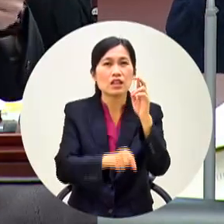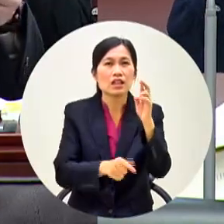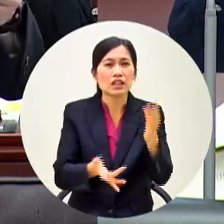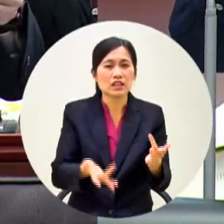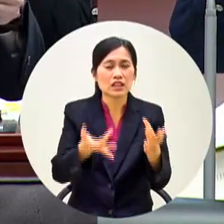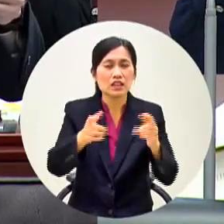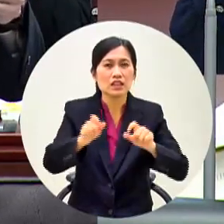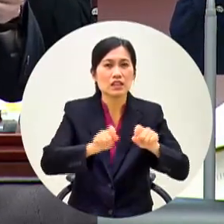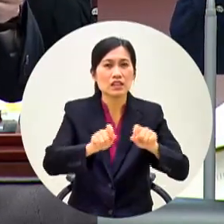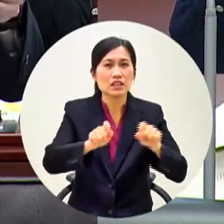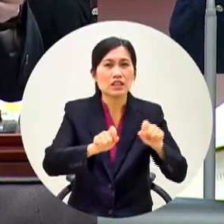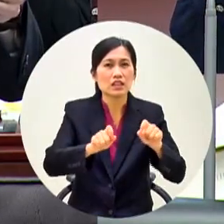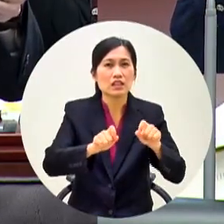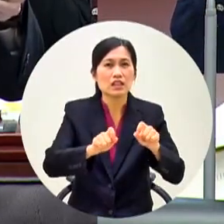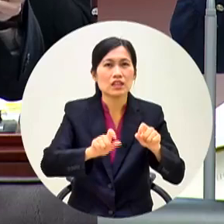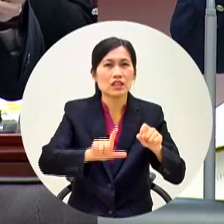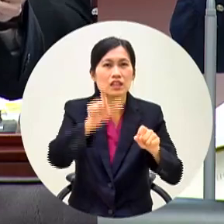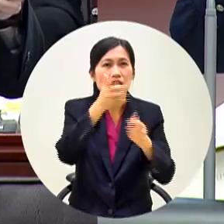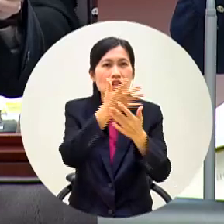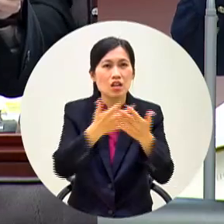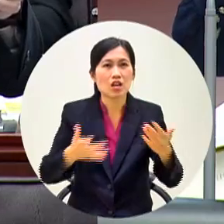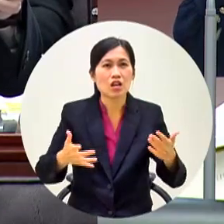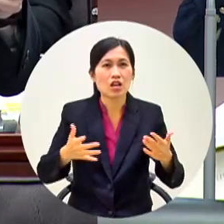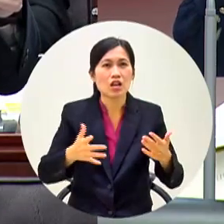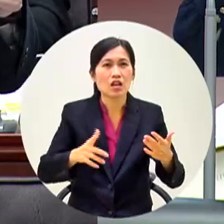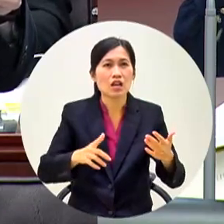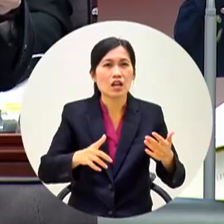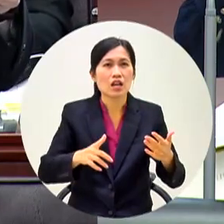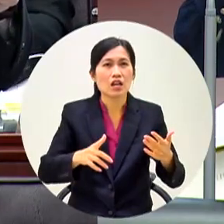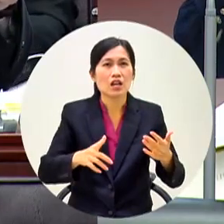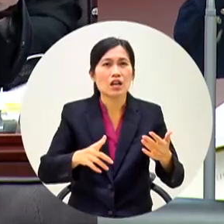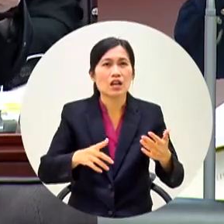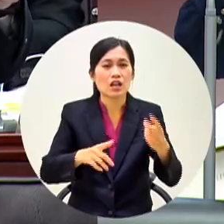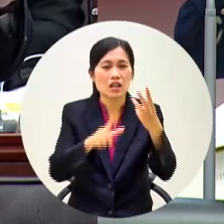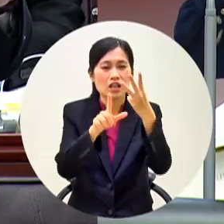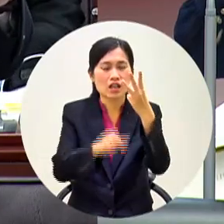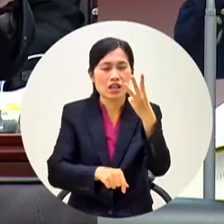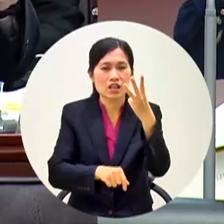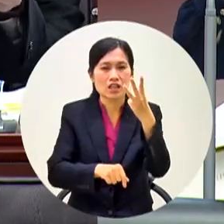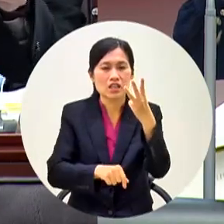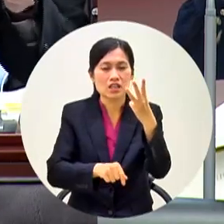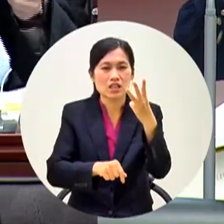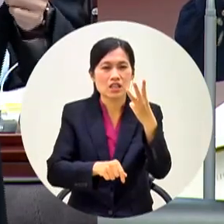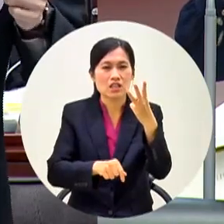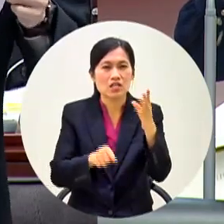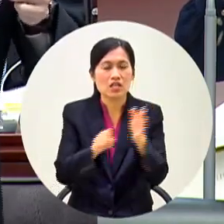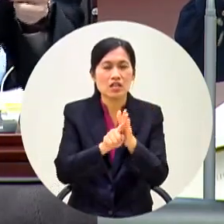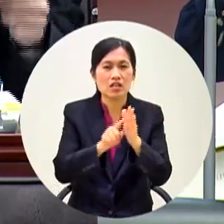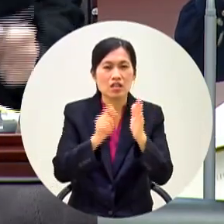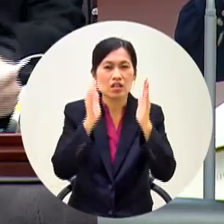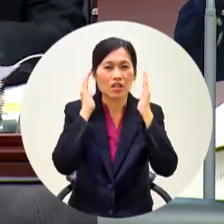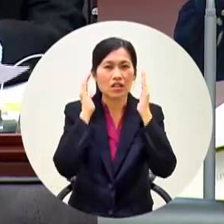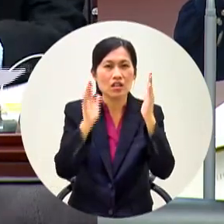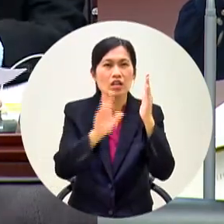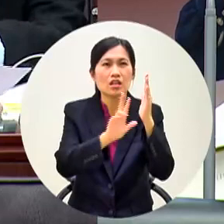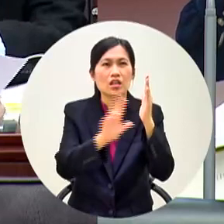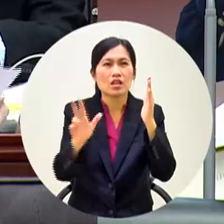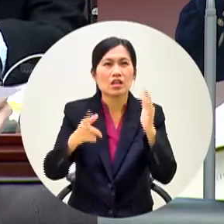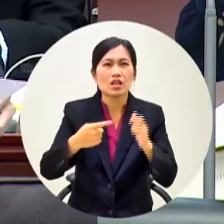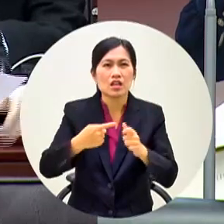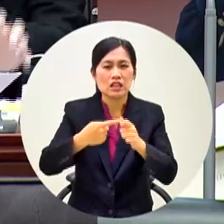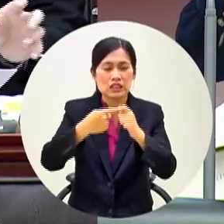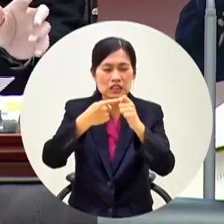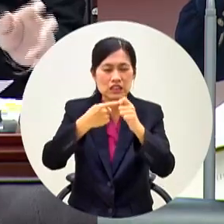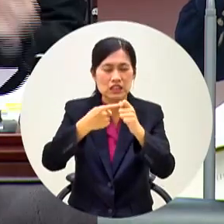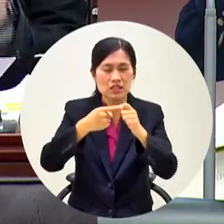案，草案会上网吗？ 对对对，会。 然后3月的时候正式的修，在第一次修正。